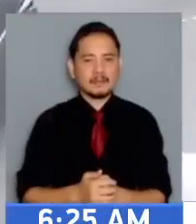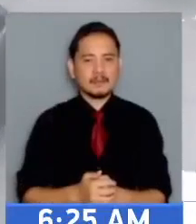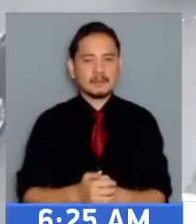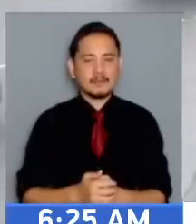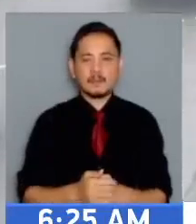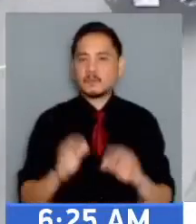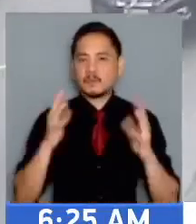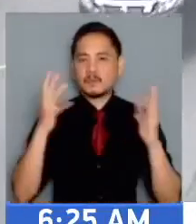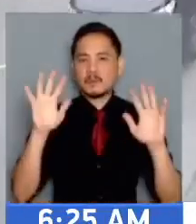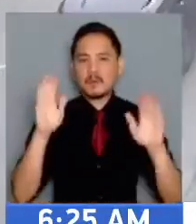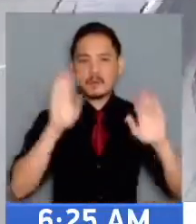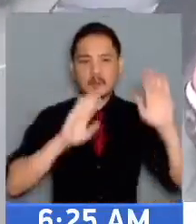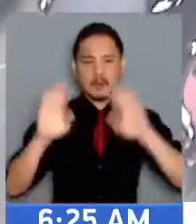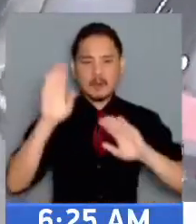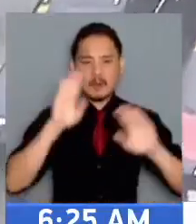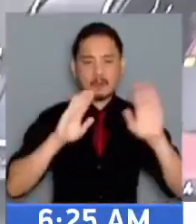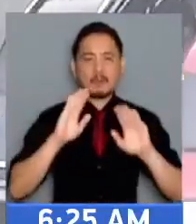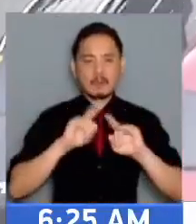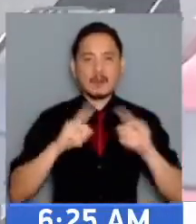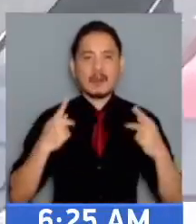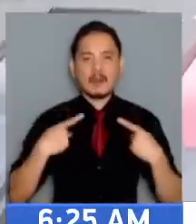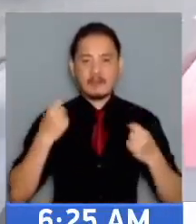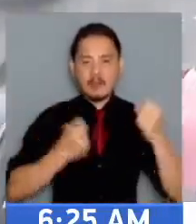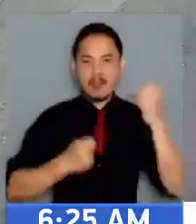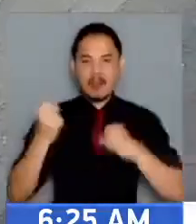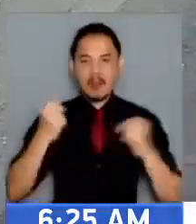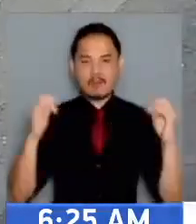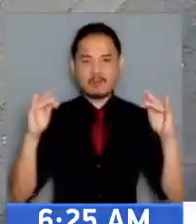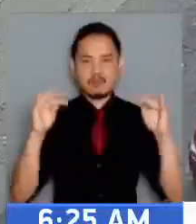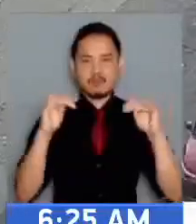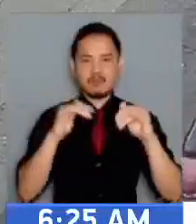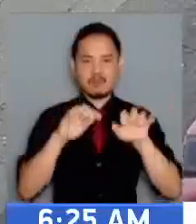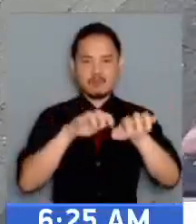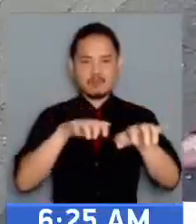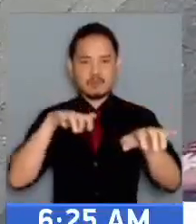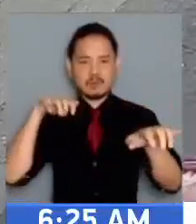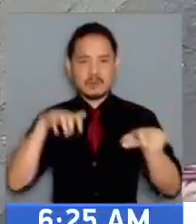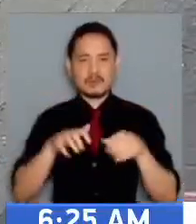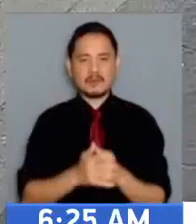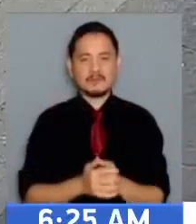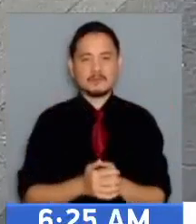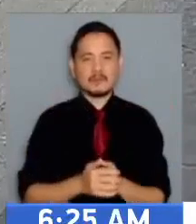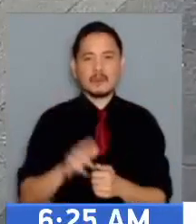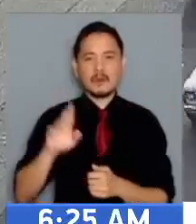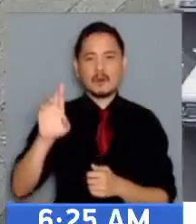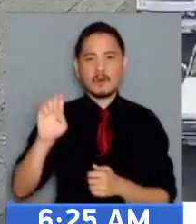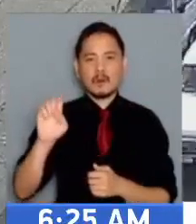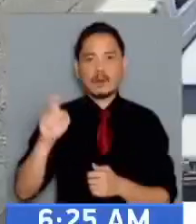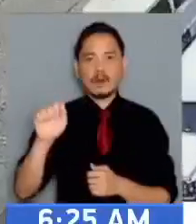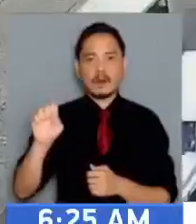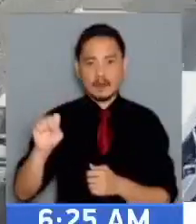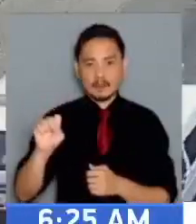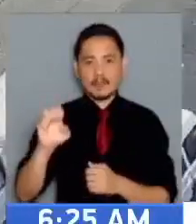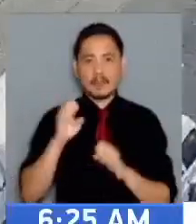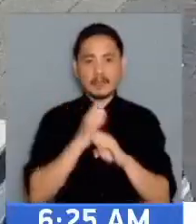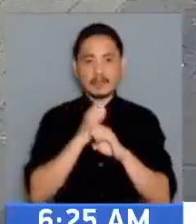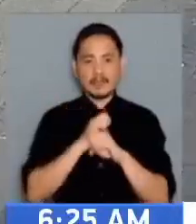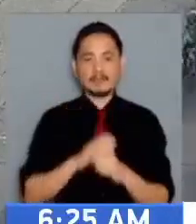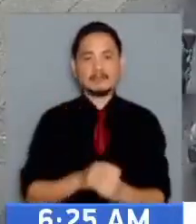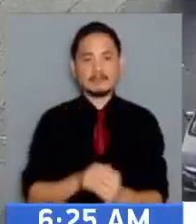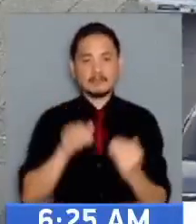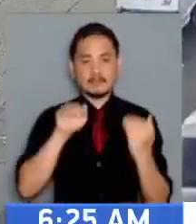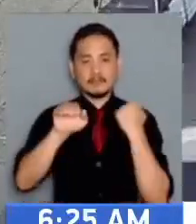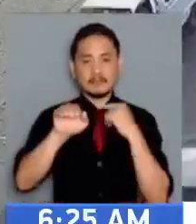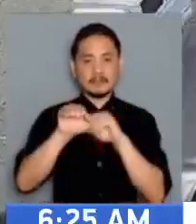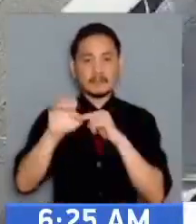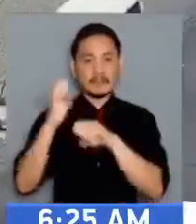makapal-kapal ho ang volume ng sasakyan. Sa intersection naman ng Ross Boulevard, dyan po sa EDSA, yung kaliwa, papunta ng EDSA, kanan, papunta po ng